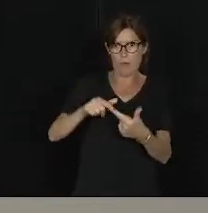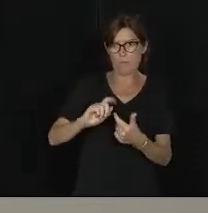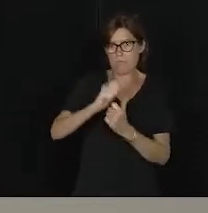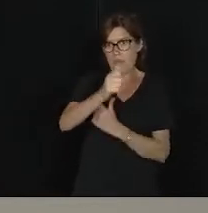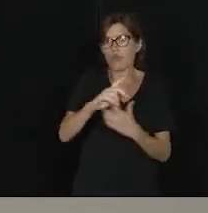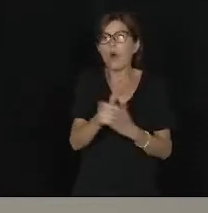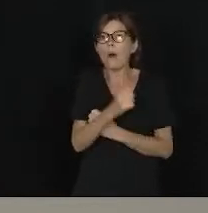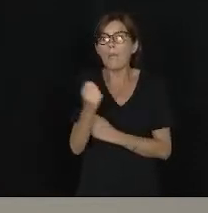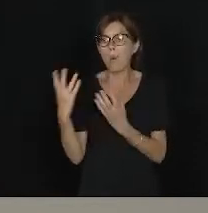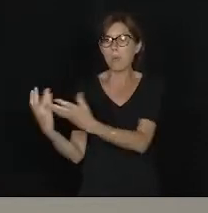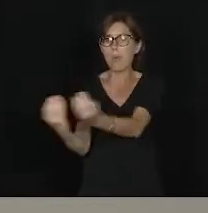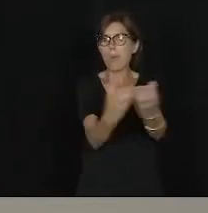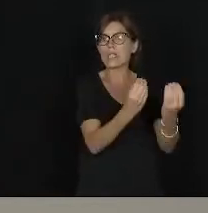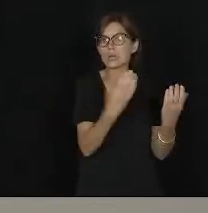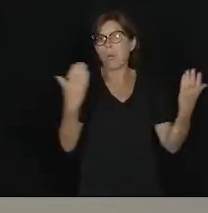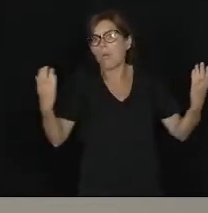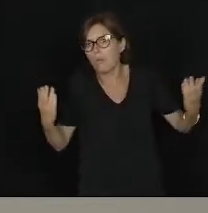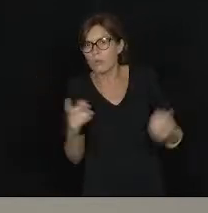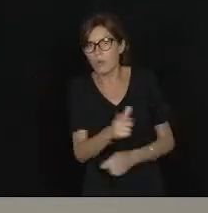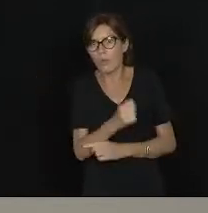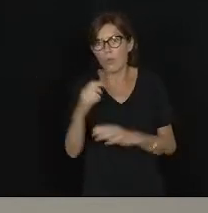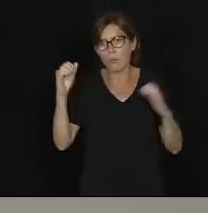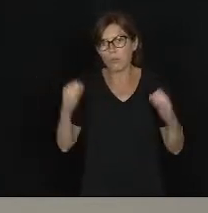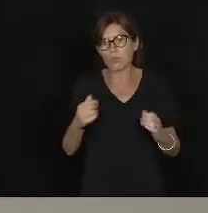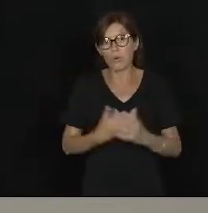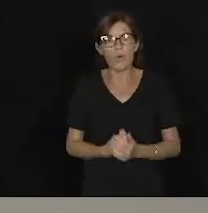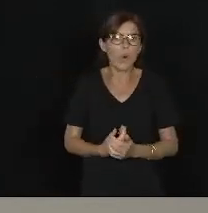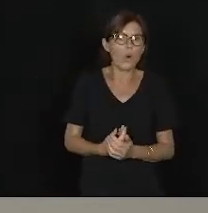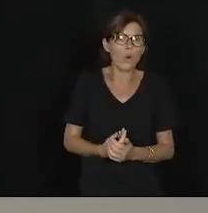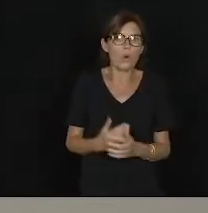pouvoir être